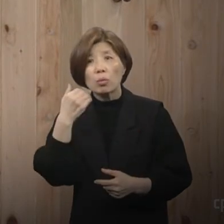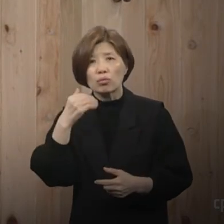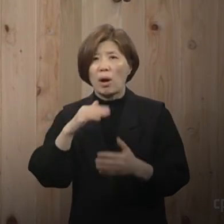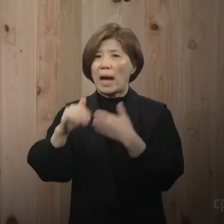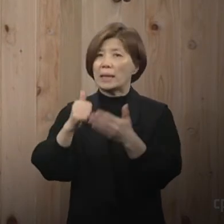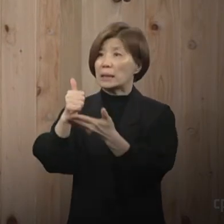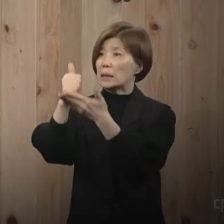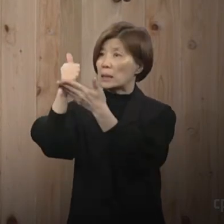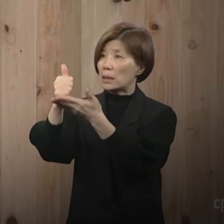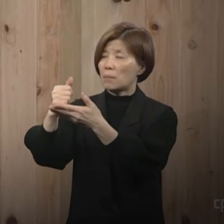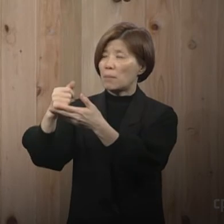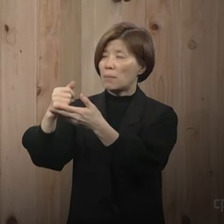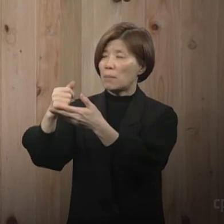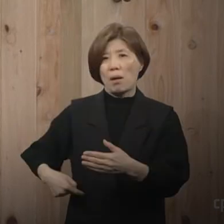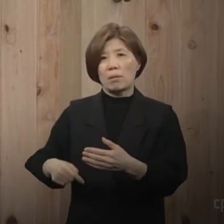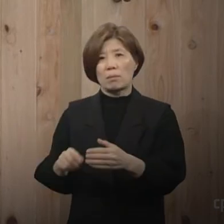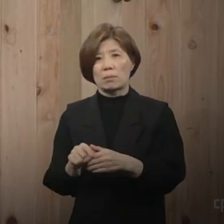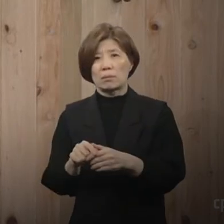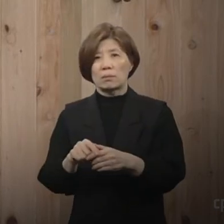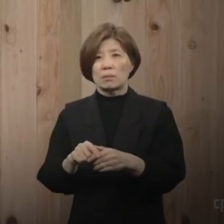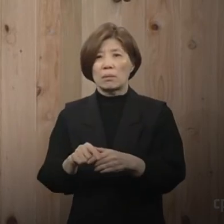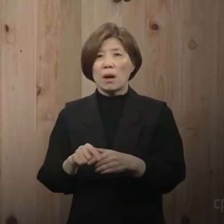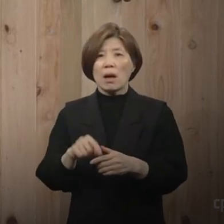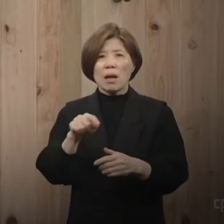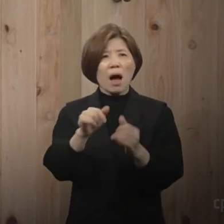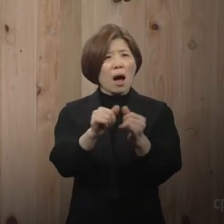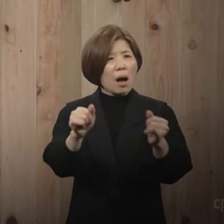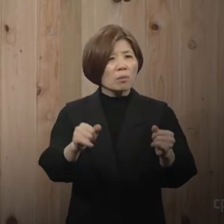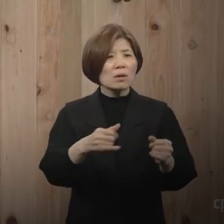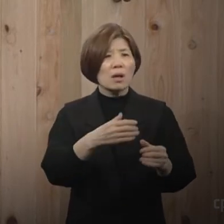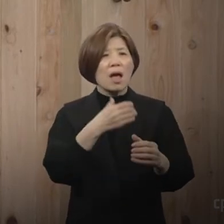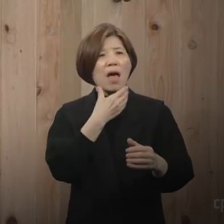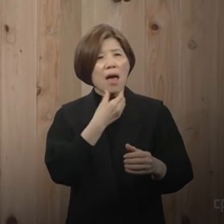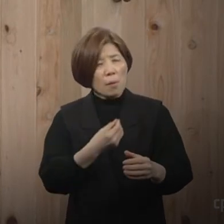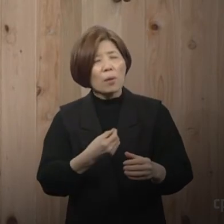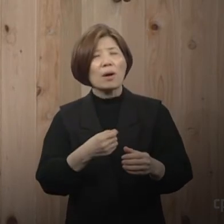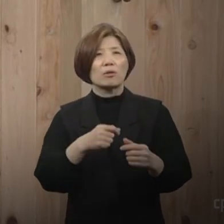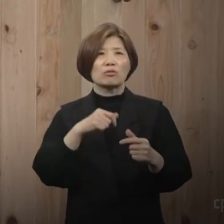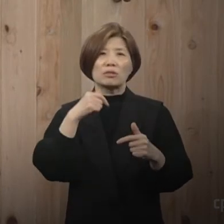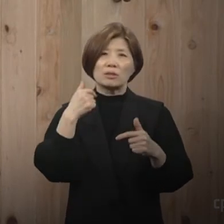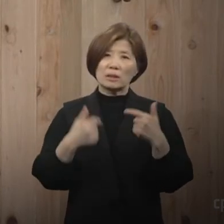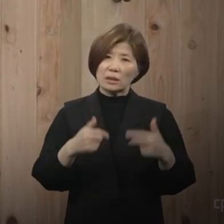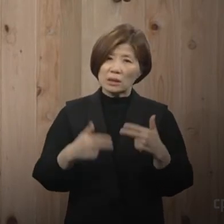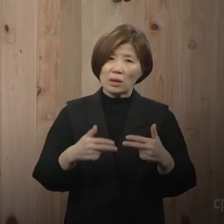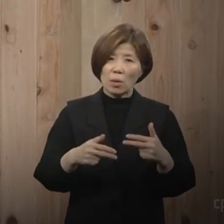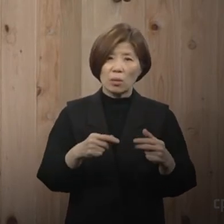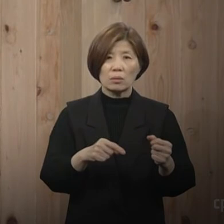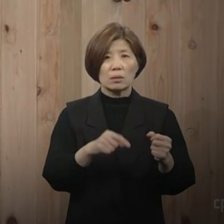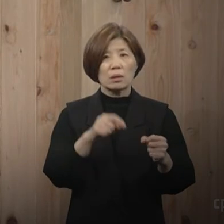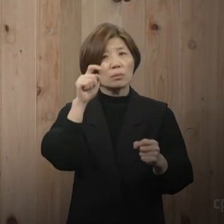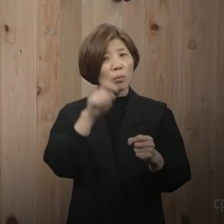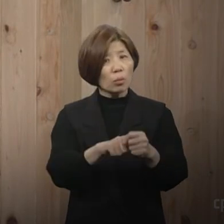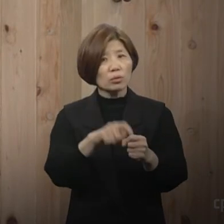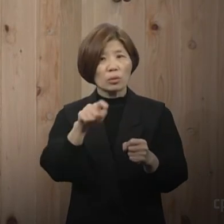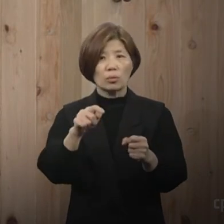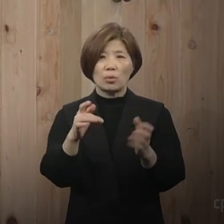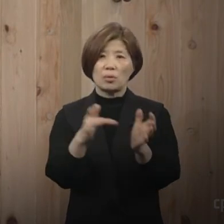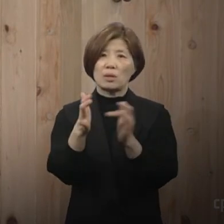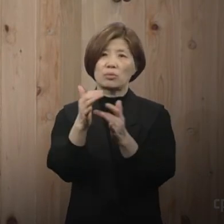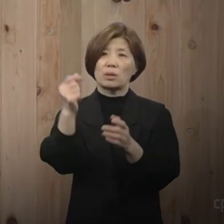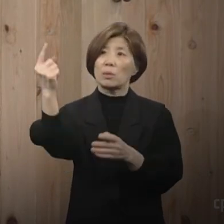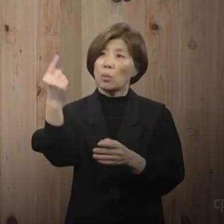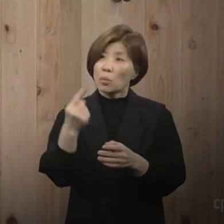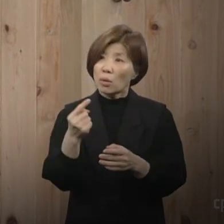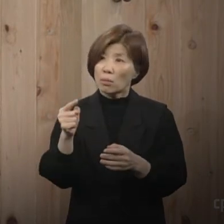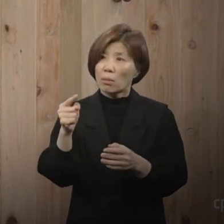본래의 의미 아니겠습니까? 즐겁고 행복해져라. 그래서 예수님께서 오셨는데 그게 곧